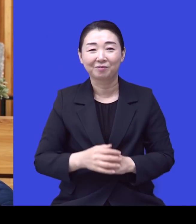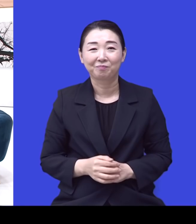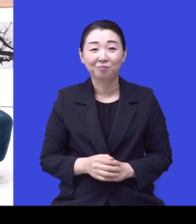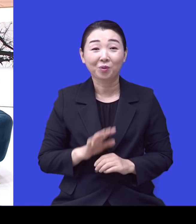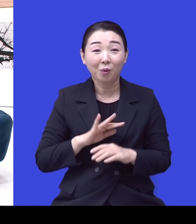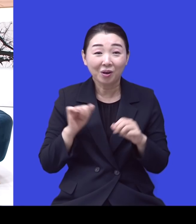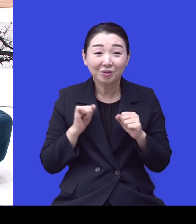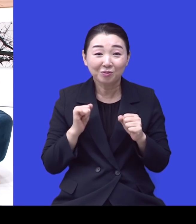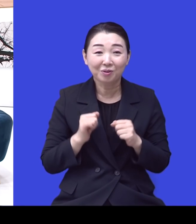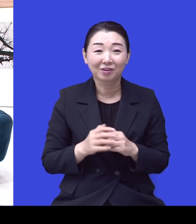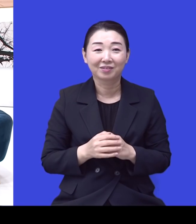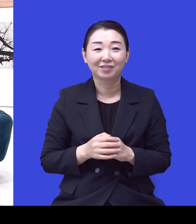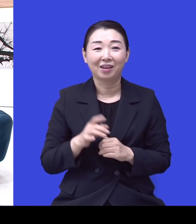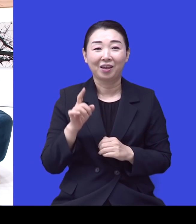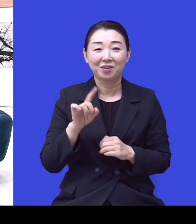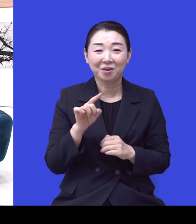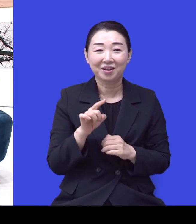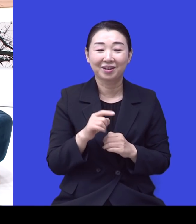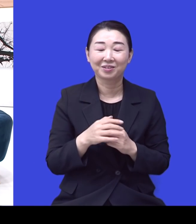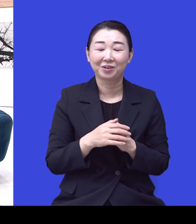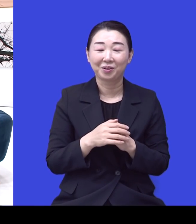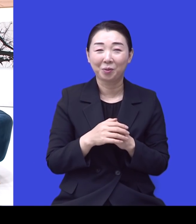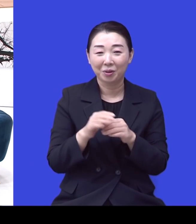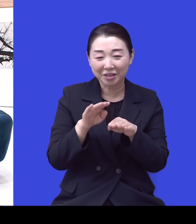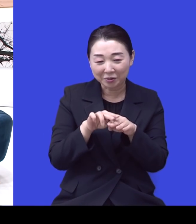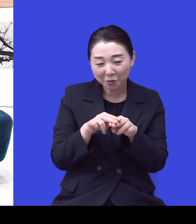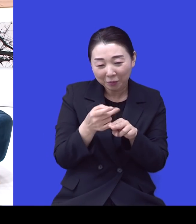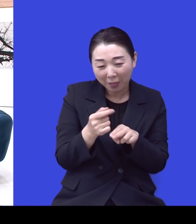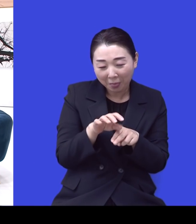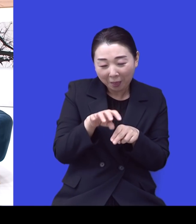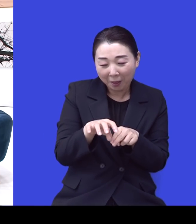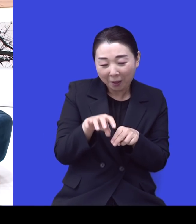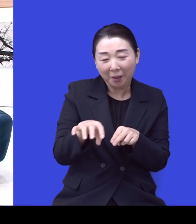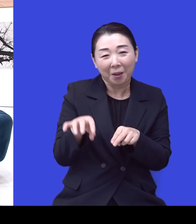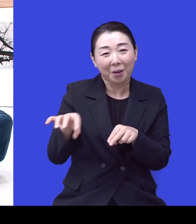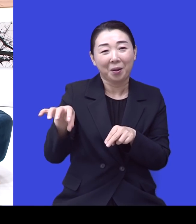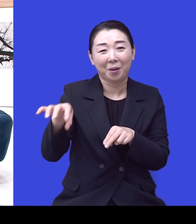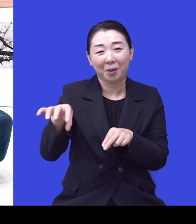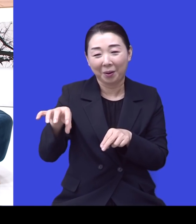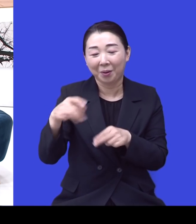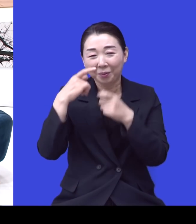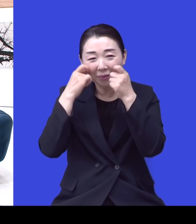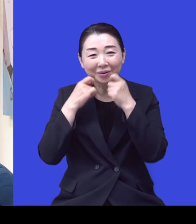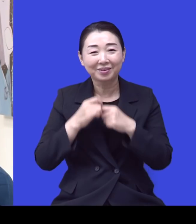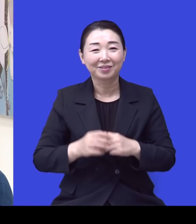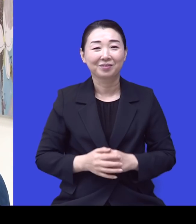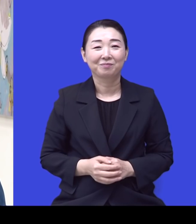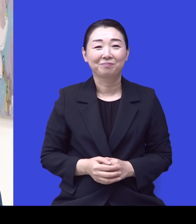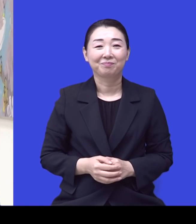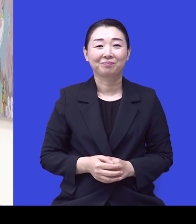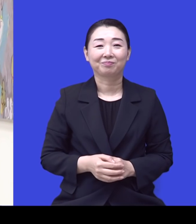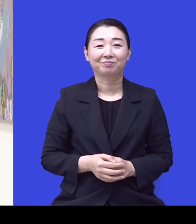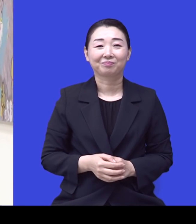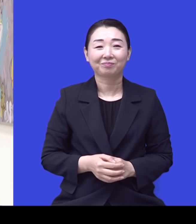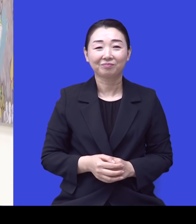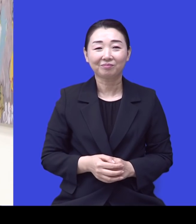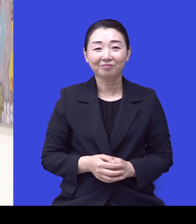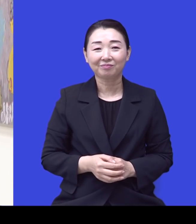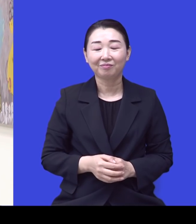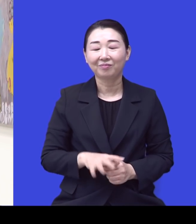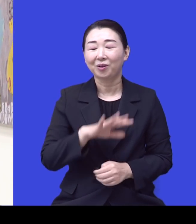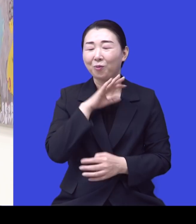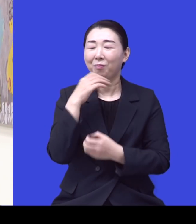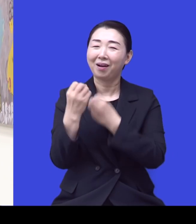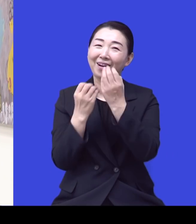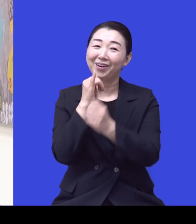때마다, 예. 추우니까 또 네네. 여기 가서 또 이렇게 또 울고 또 하니까 또 여기 가서 울고 네. 그러면서 이제 하소연하고